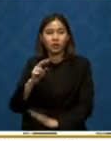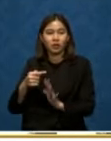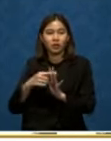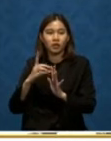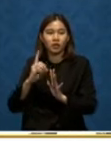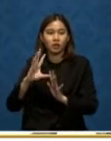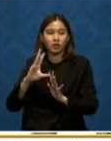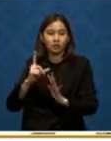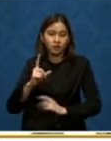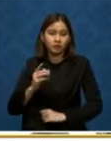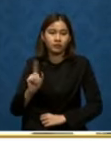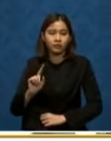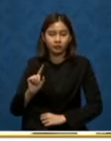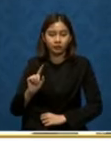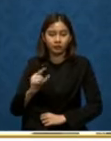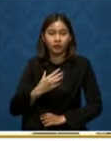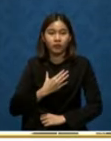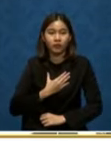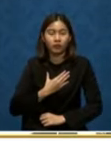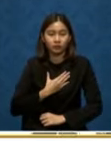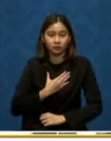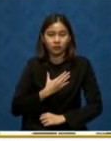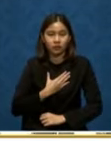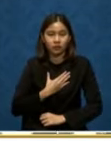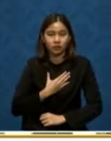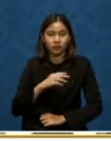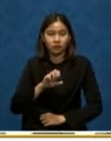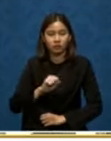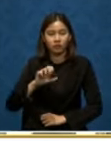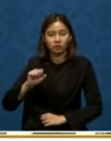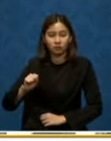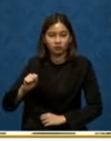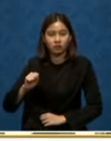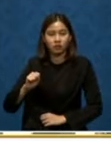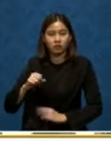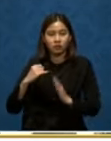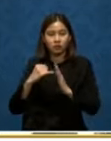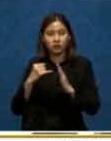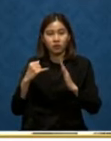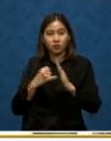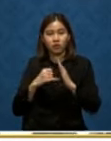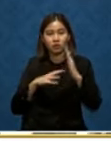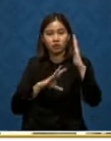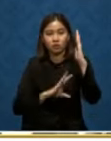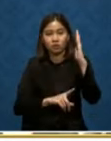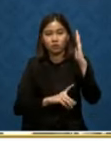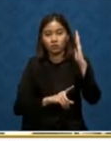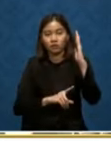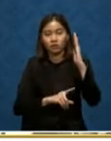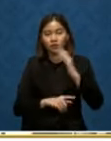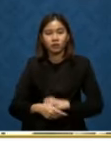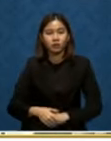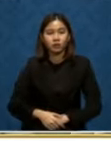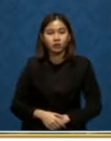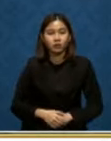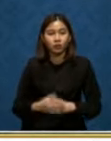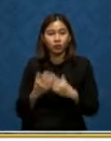ท่านประธานด้วยความเคารพนะครับผมเองสมาชิกสภาผู้แทนราษฎรเขต 1จังหวัดชุมพรนะครับวันนี้นะครับ